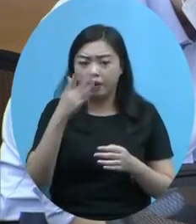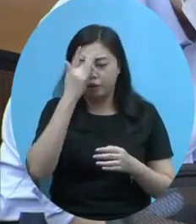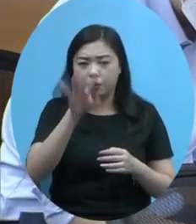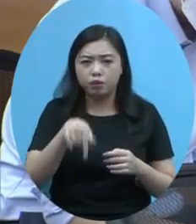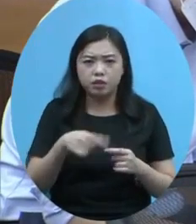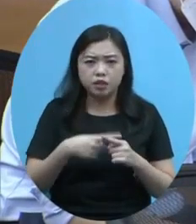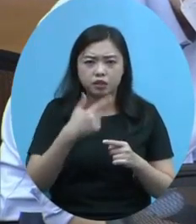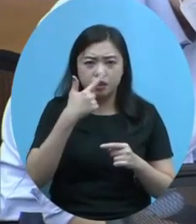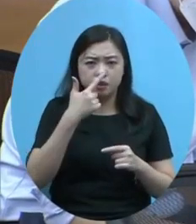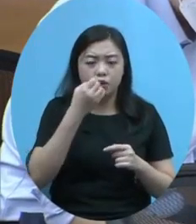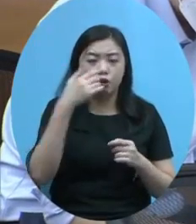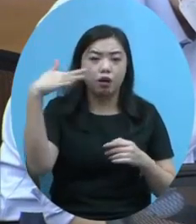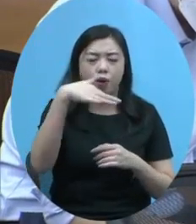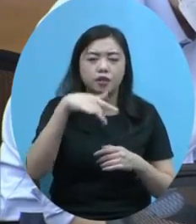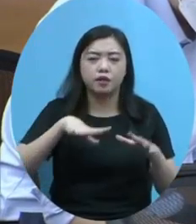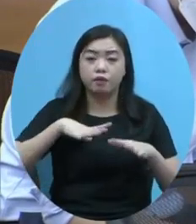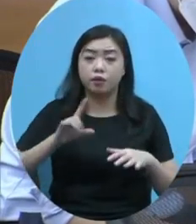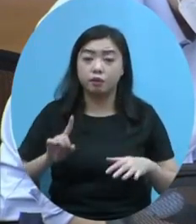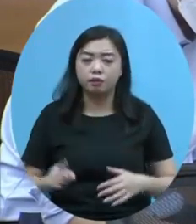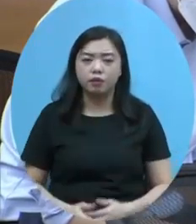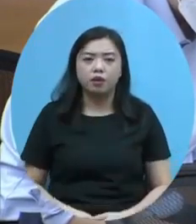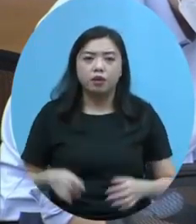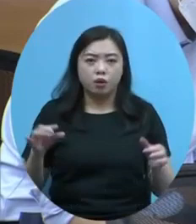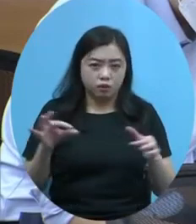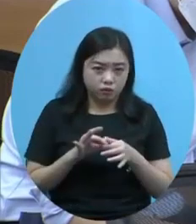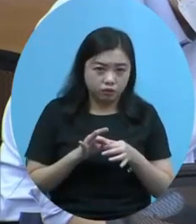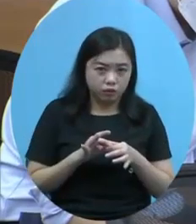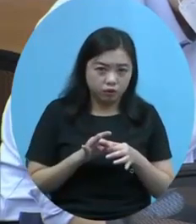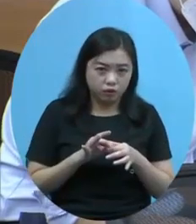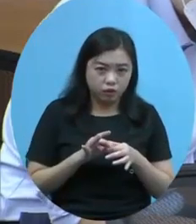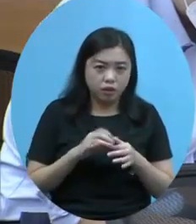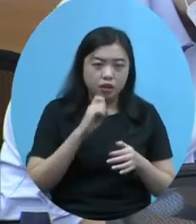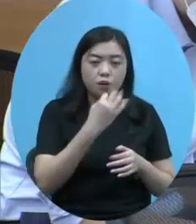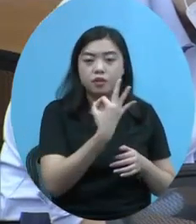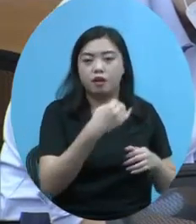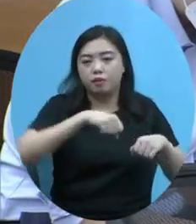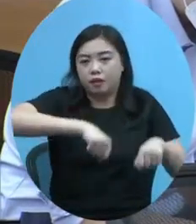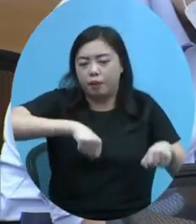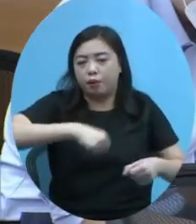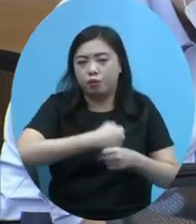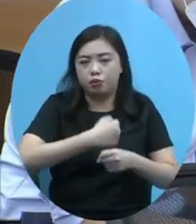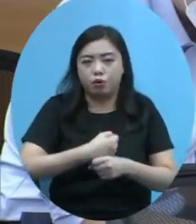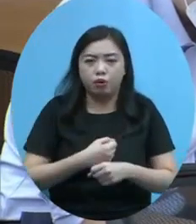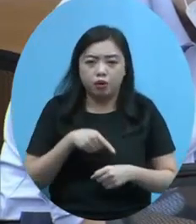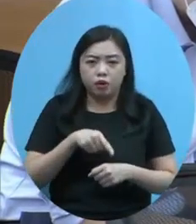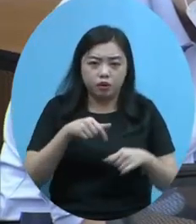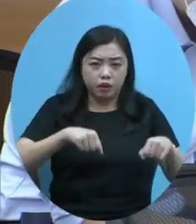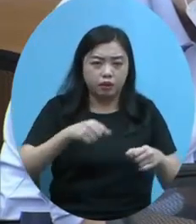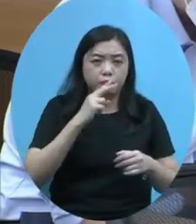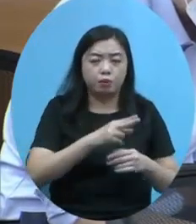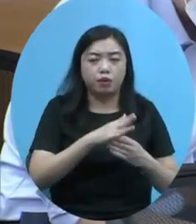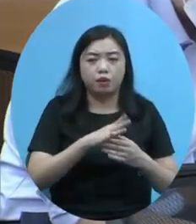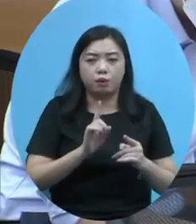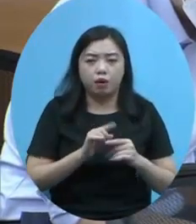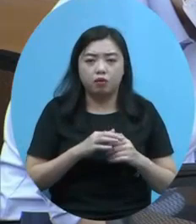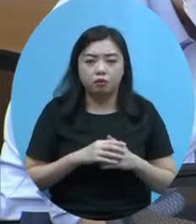株係即係香港流行嗰個情況啦？涉及嘅地盤啱啱話有3宗都喺地盤工作，會唔會要求嗰個地盤停工？同埋